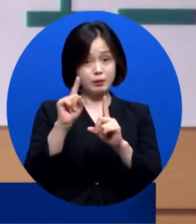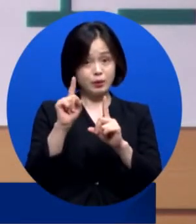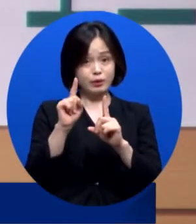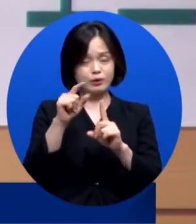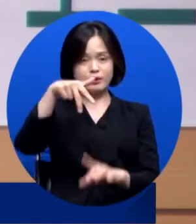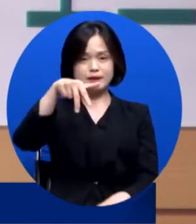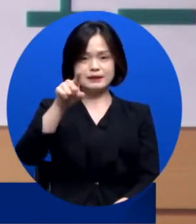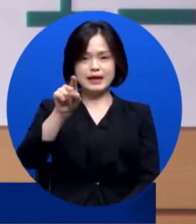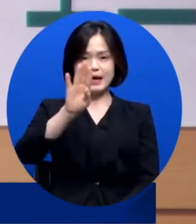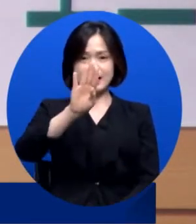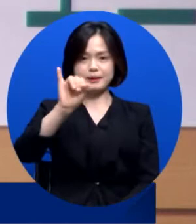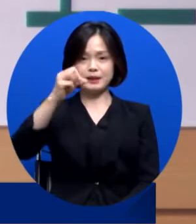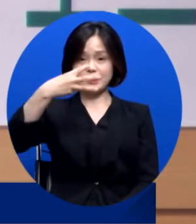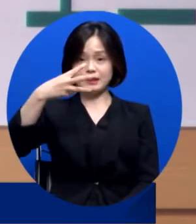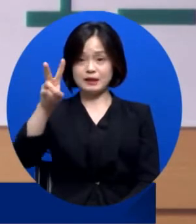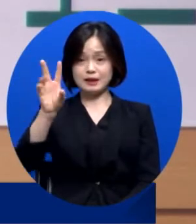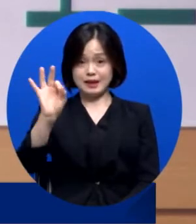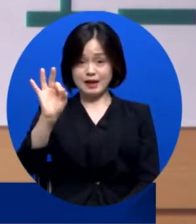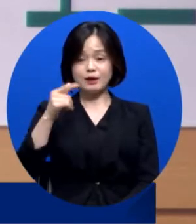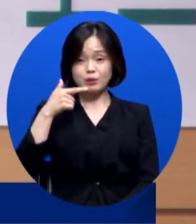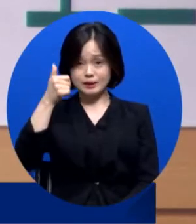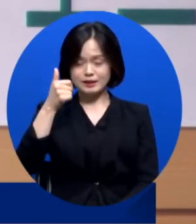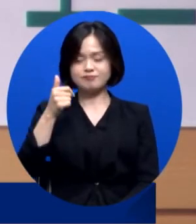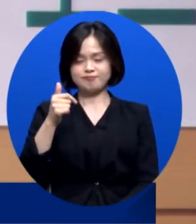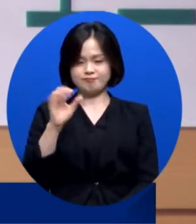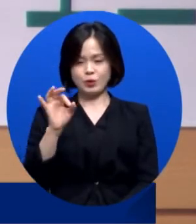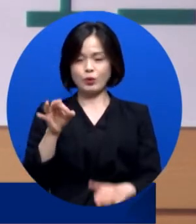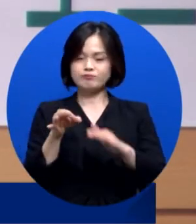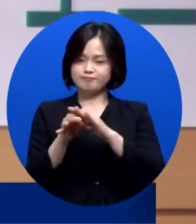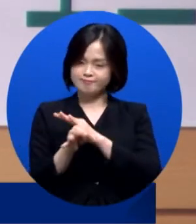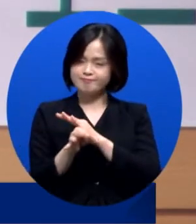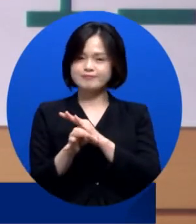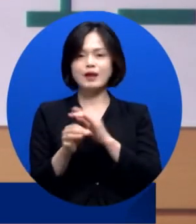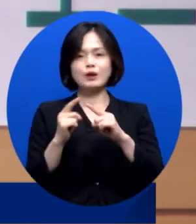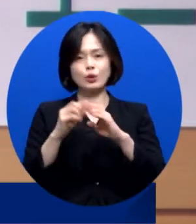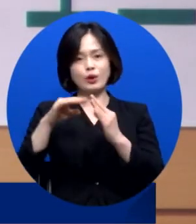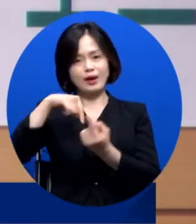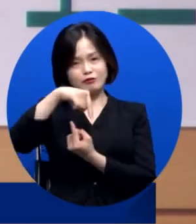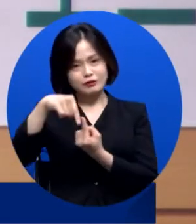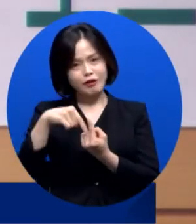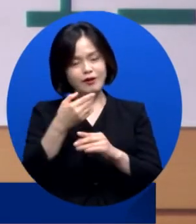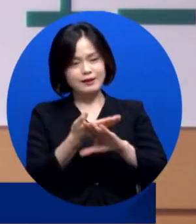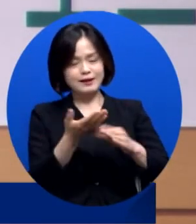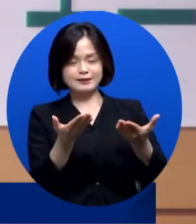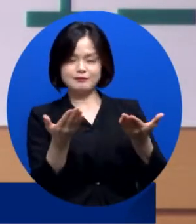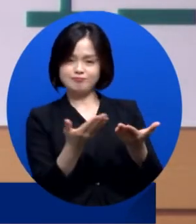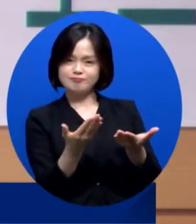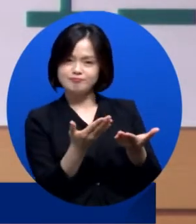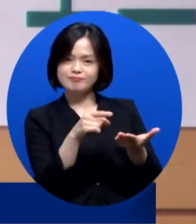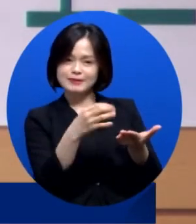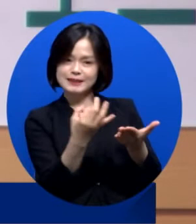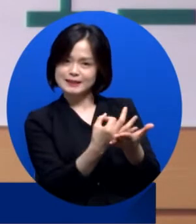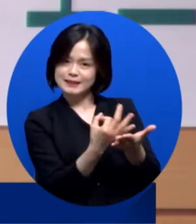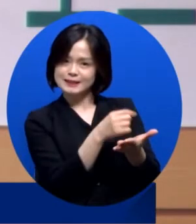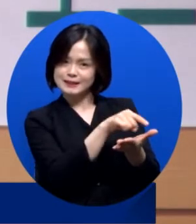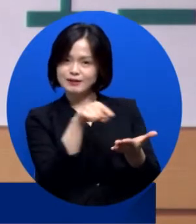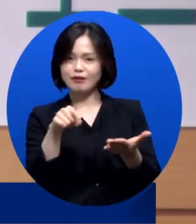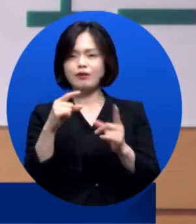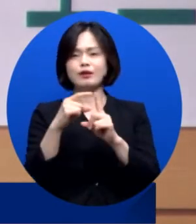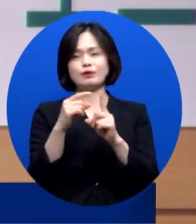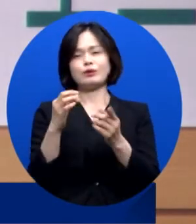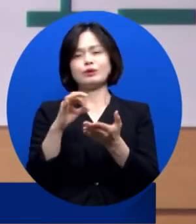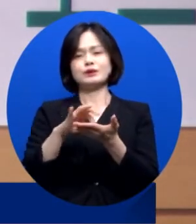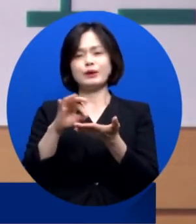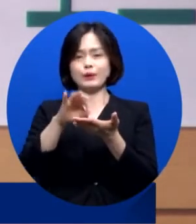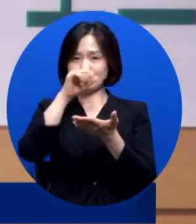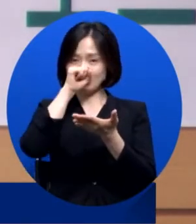있는 자비량이라는 용어 사용하는 게 어느 정도 설득력을 가질 수가 있습니까? 그동안 한국교회 전반에서